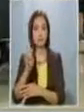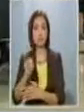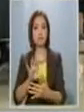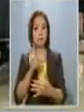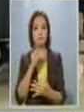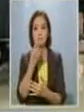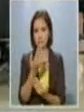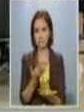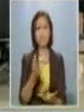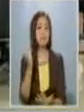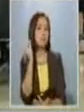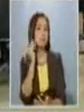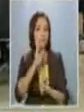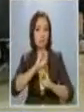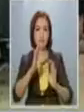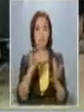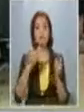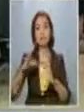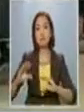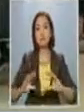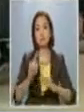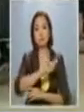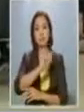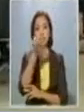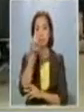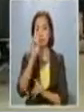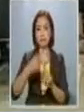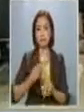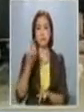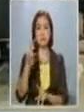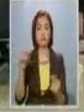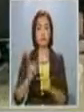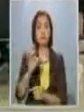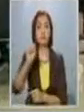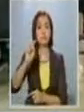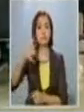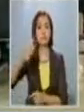รอฟังความชัดเจนในที่ประชุมใหญ่สปชวันที่ 17ธันวาคมนี้ค่ะคนธีรวัฒน์คุณลลิตาคะ